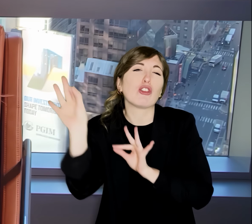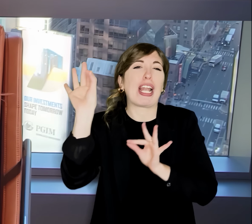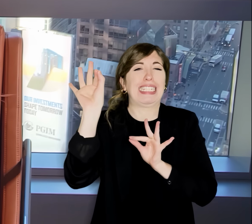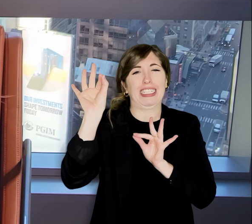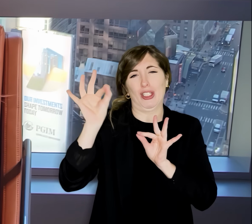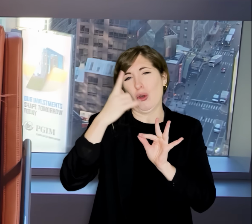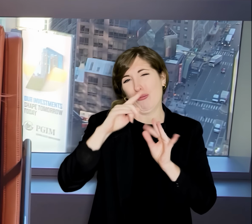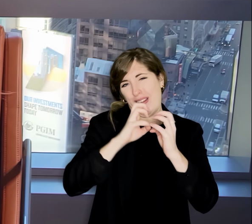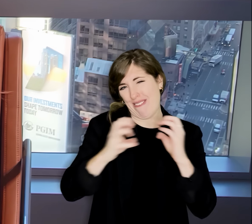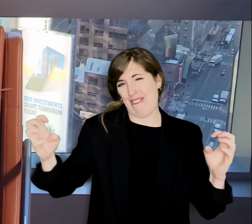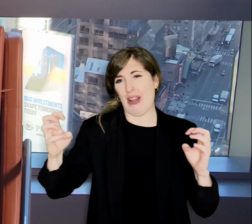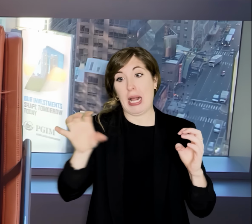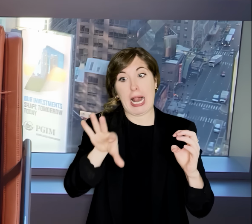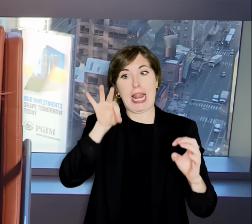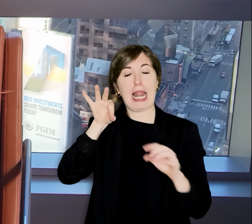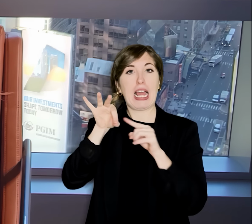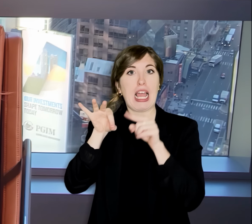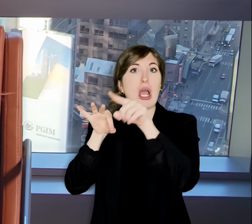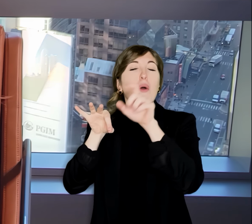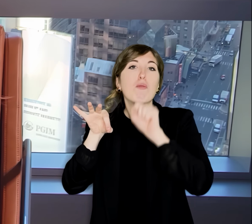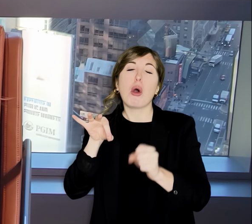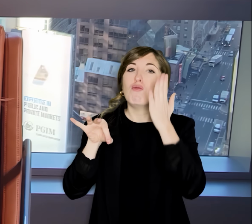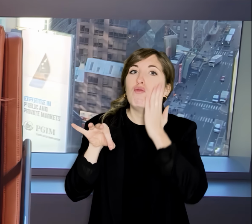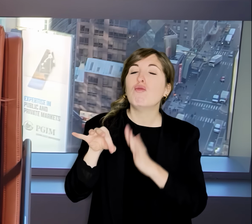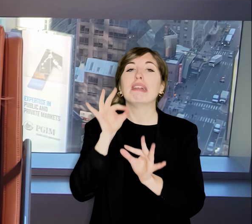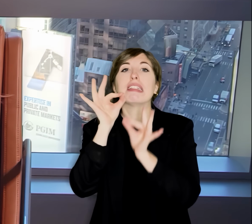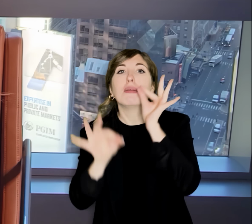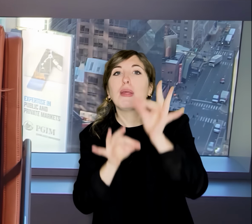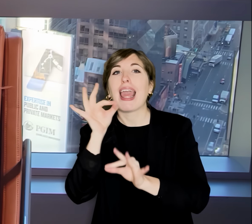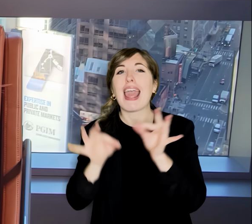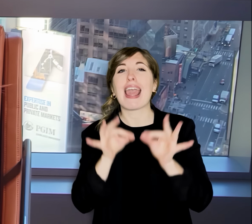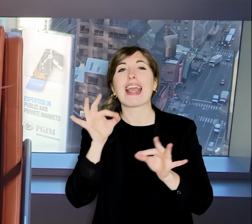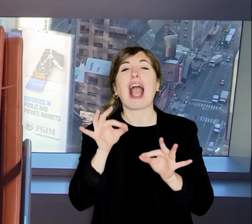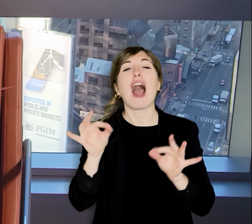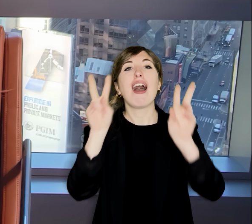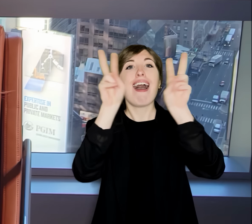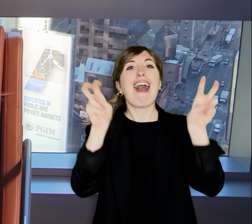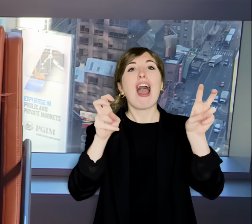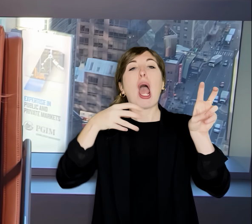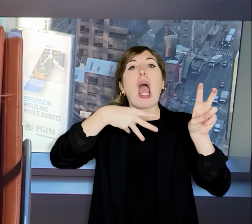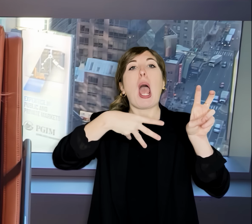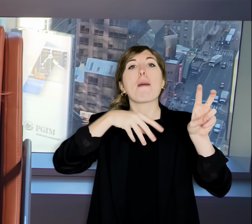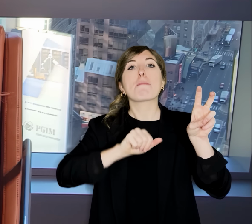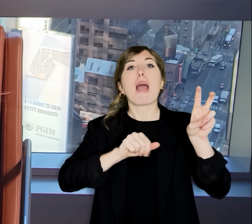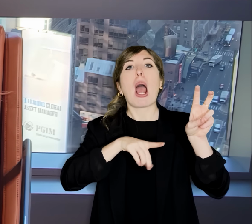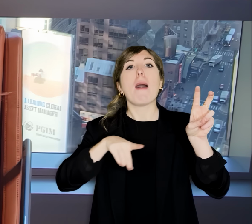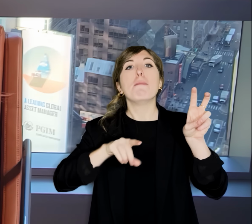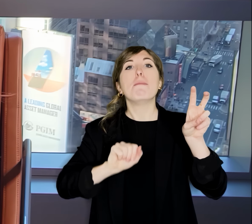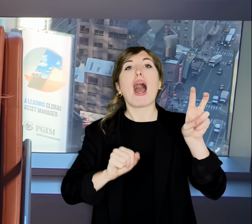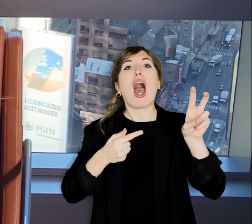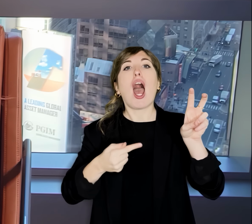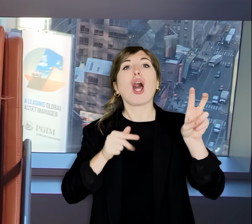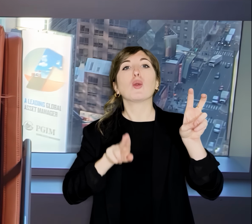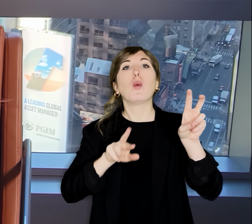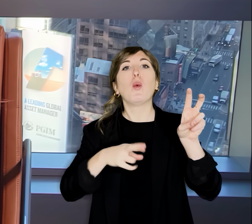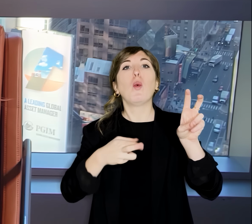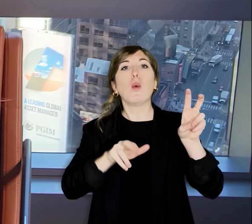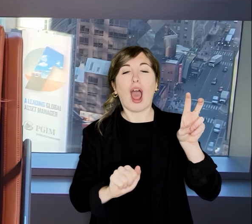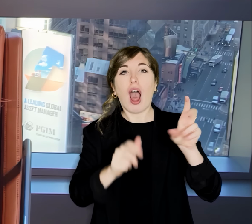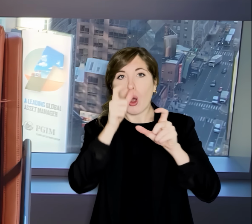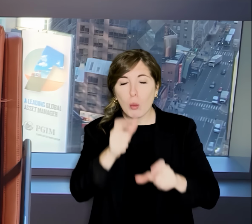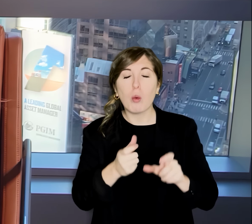potesse spiegare cos'è E quanto è importante la mappatura delle neoformazioni mediante